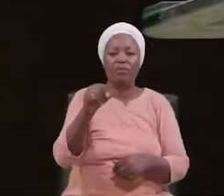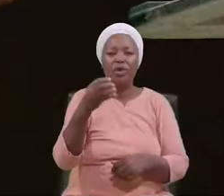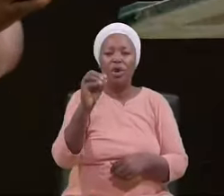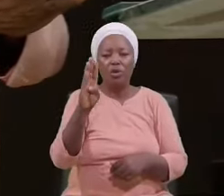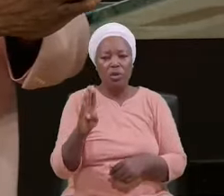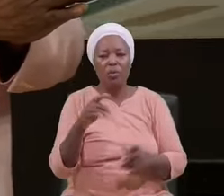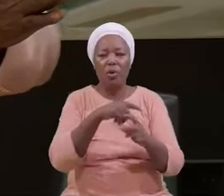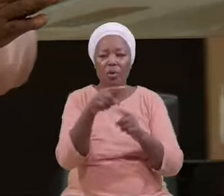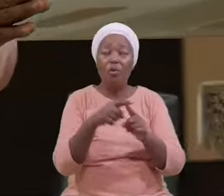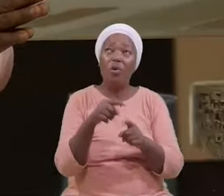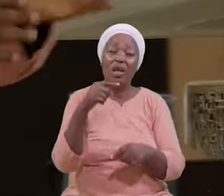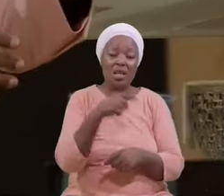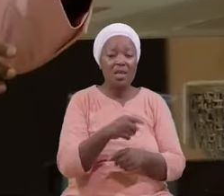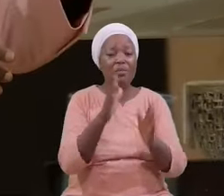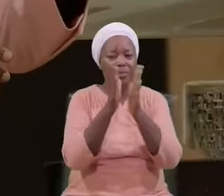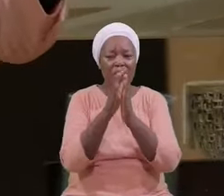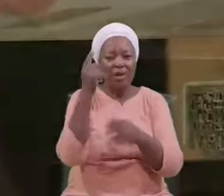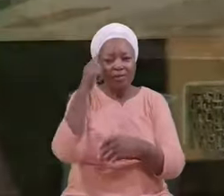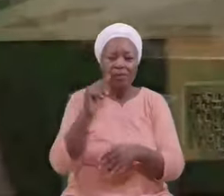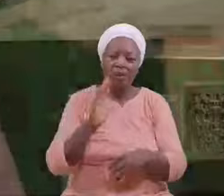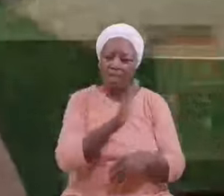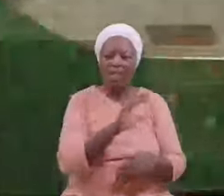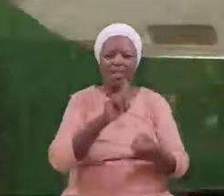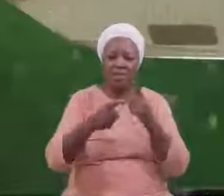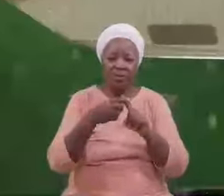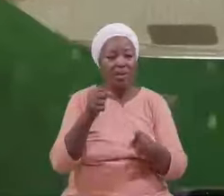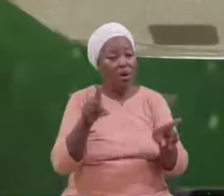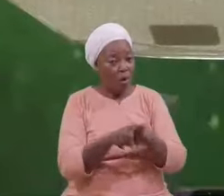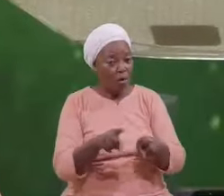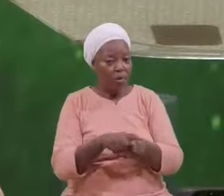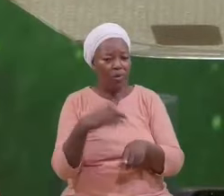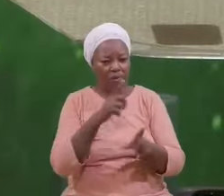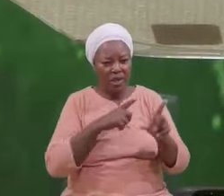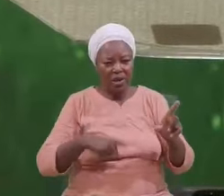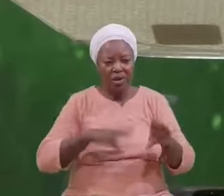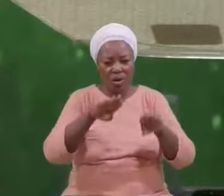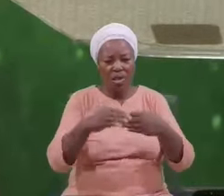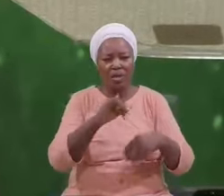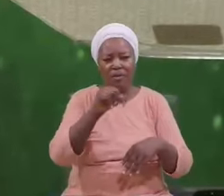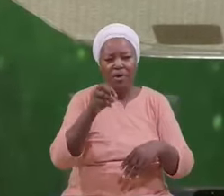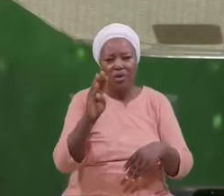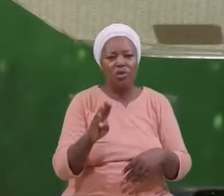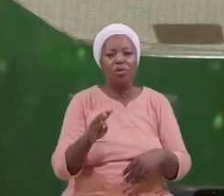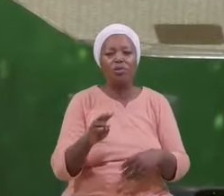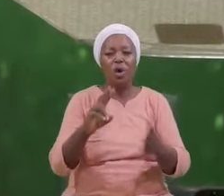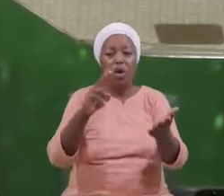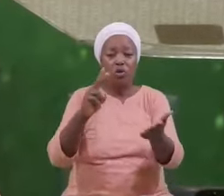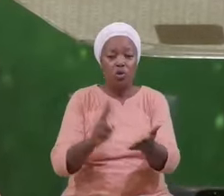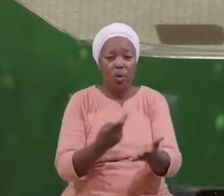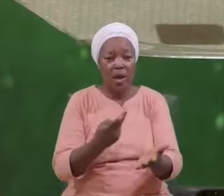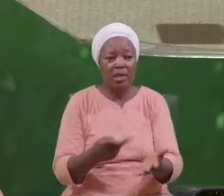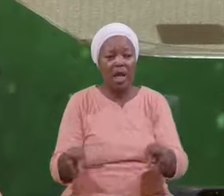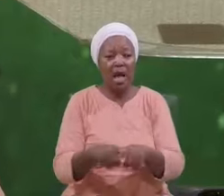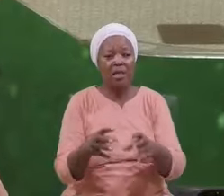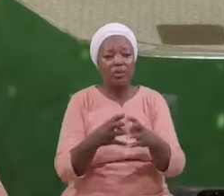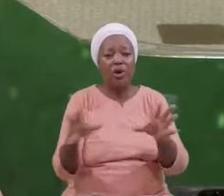Job eut prié pour ses amis, l'Éternel lui accorda le double de tout